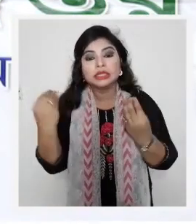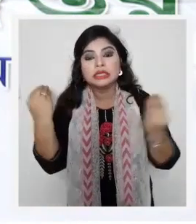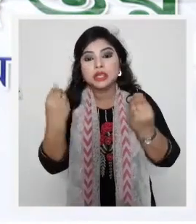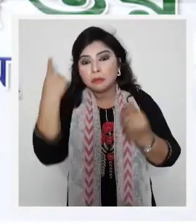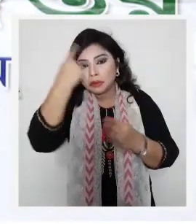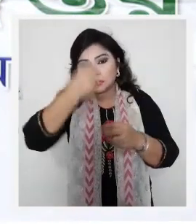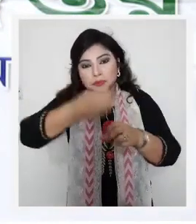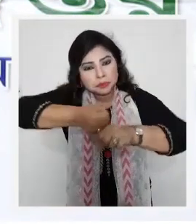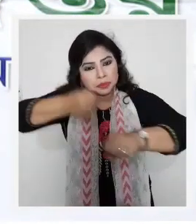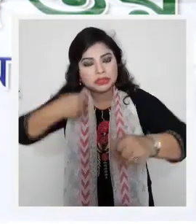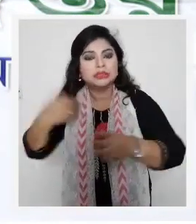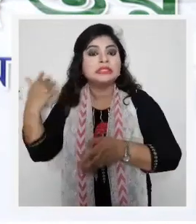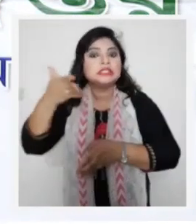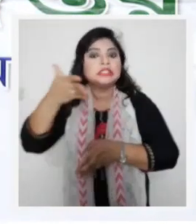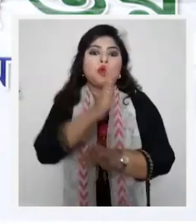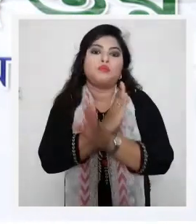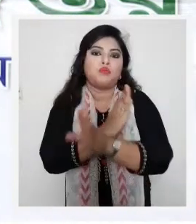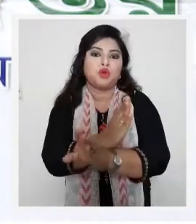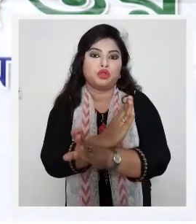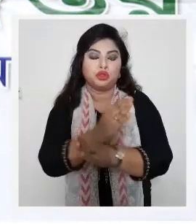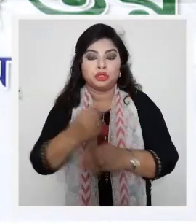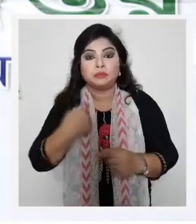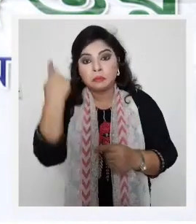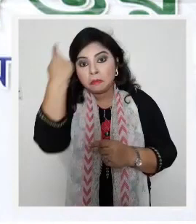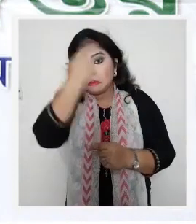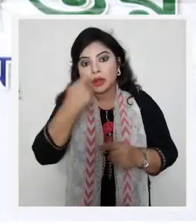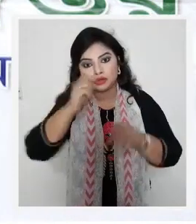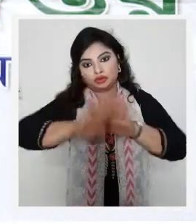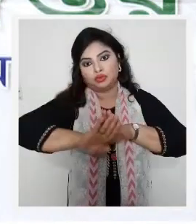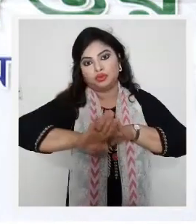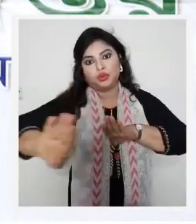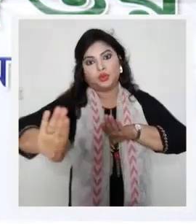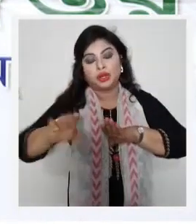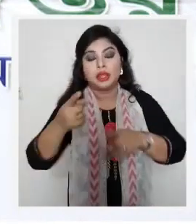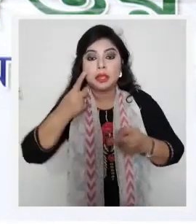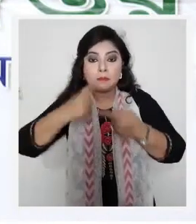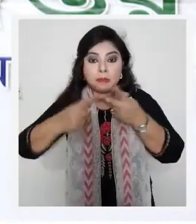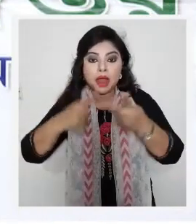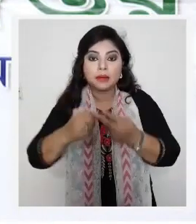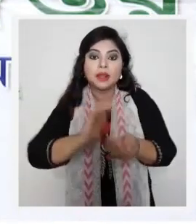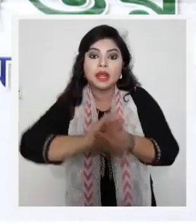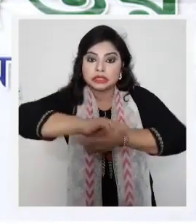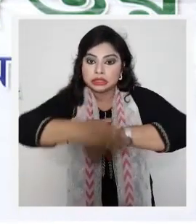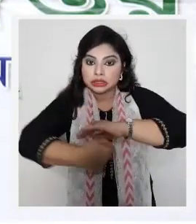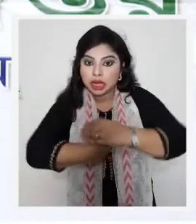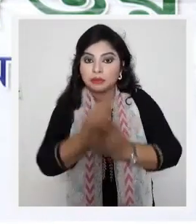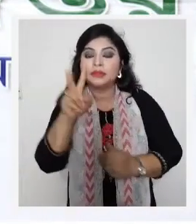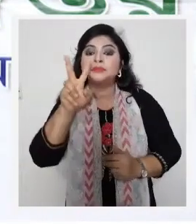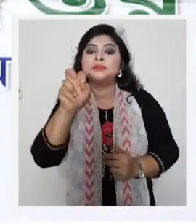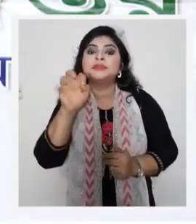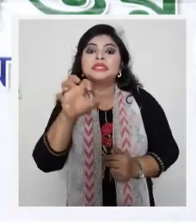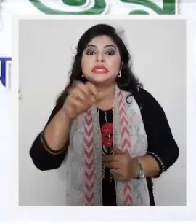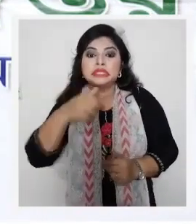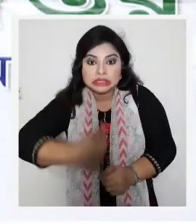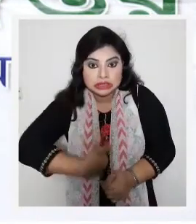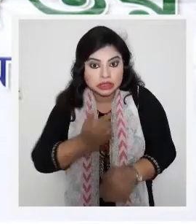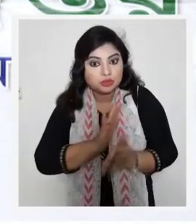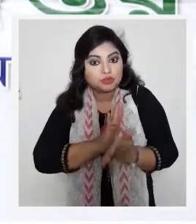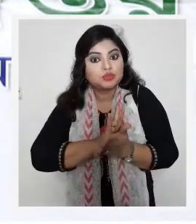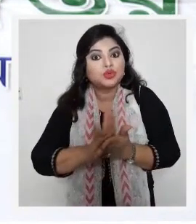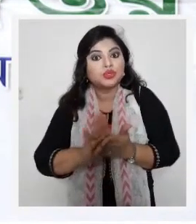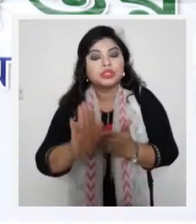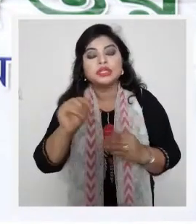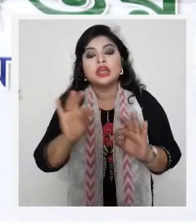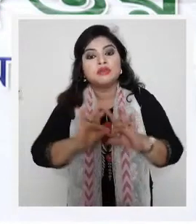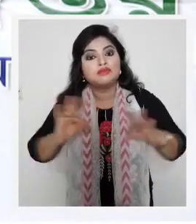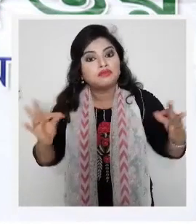শেষ করার আগে আবারও অনুরোধ জানাবো, স্বাস্থ্যবিধি মেনে চলি, মাস্ক পরি, জনসমাবেশ এড়িয়ে চলি এবং সামাজিক দূরত্ব